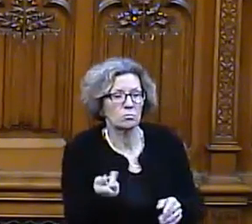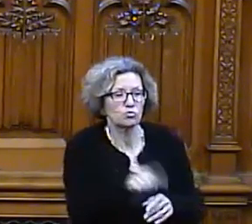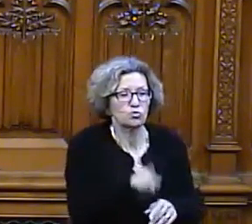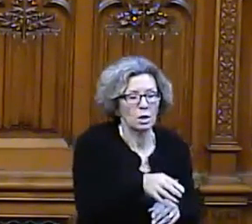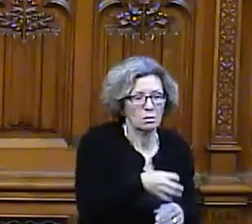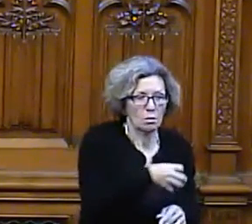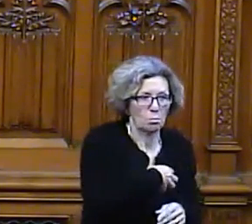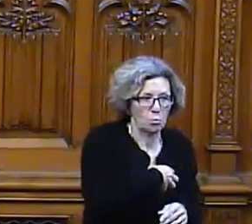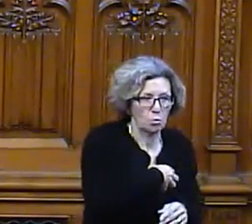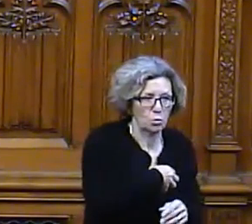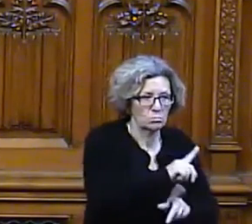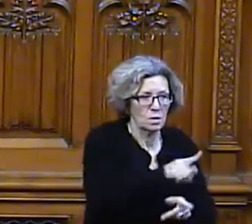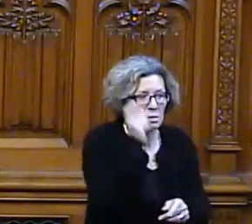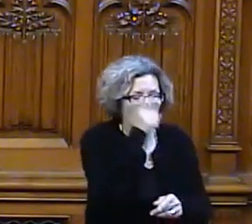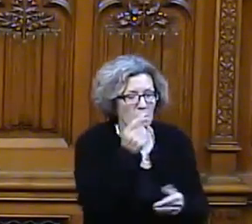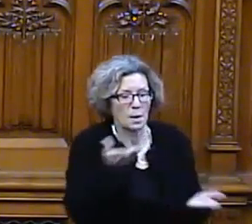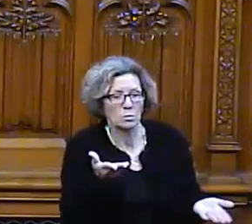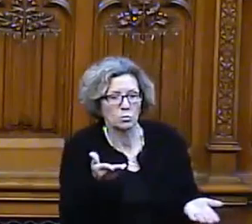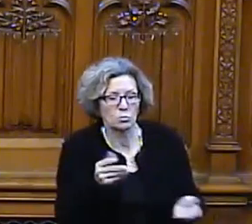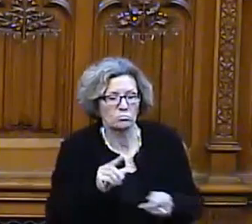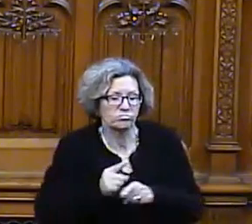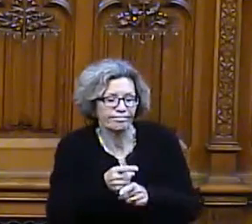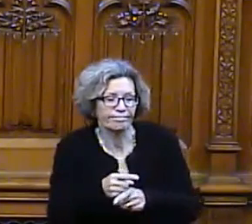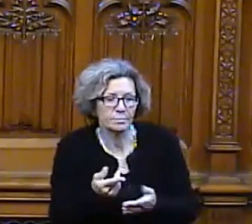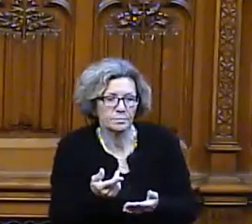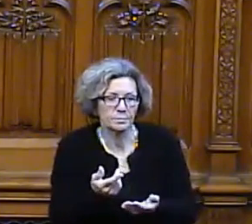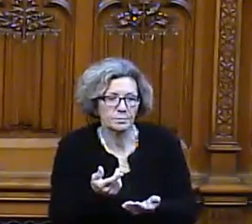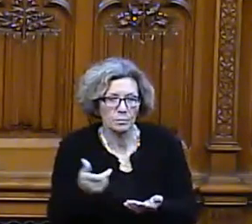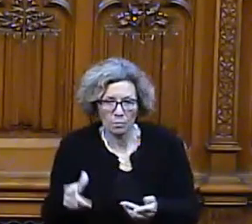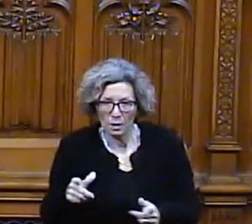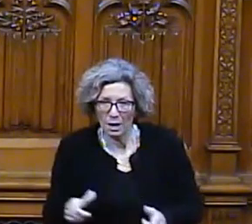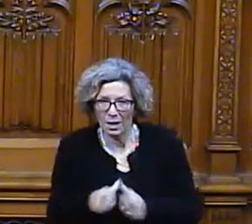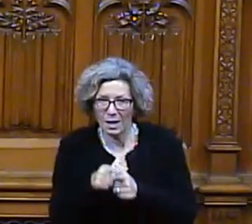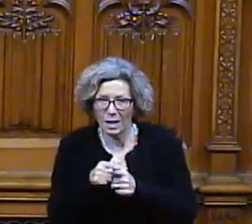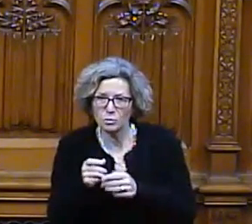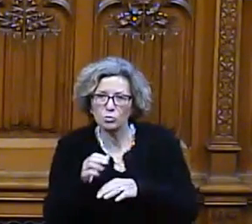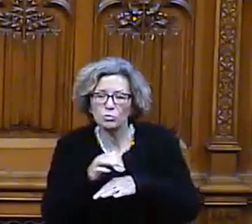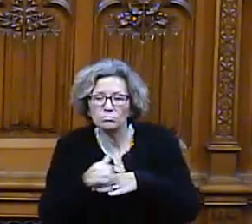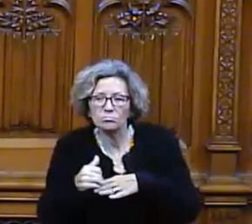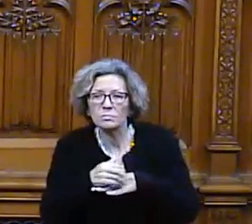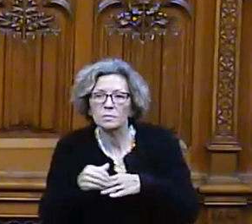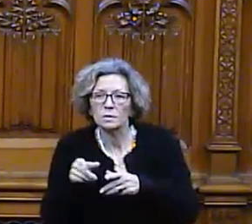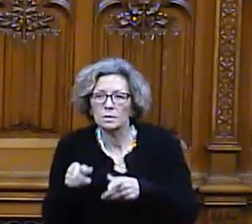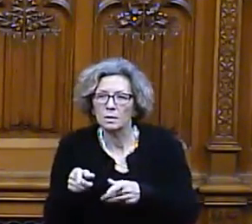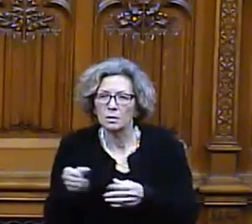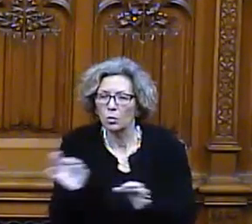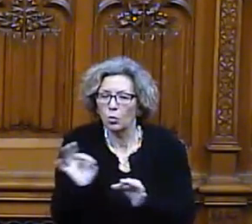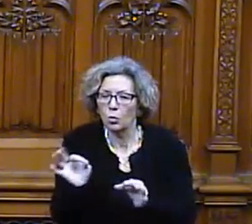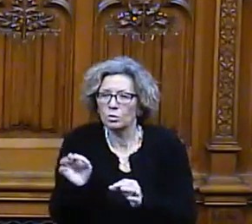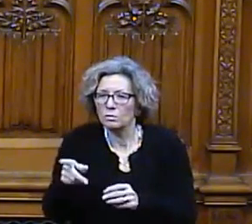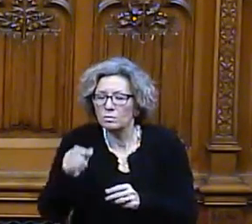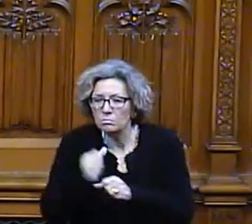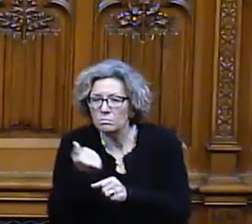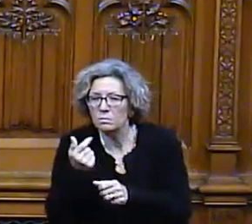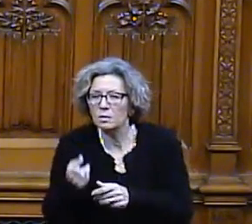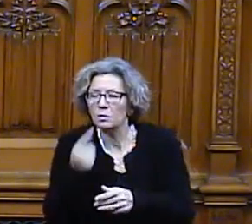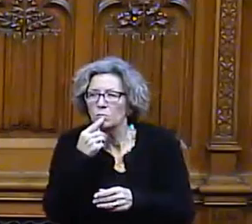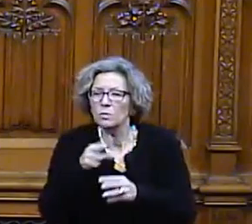Bürger, die anderer Meinung sind, zu segieren? Geht es um Leistungsanreize oder doch wieder um die